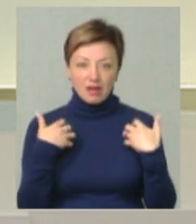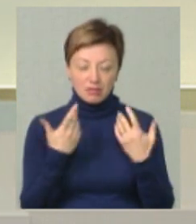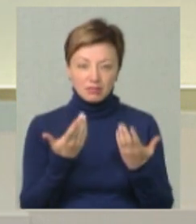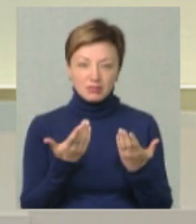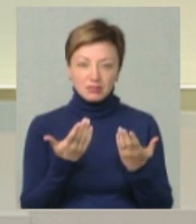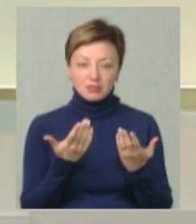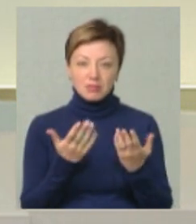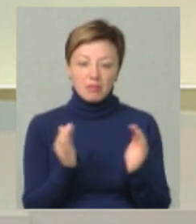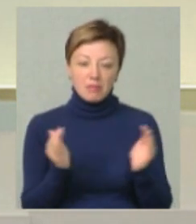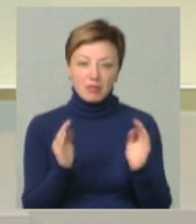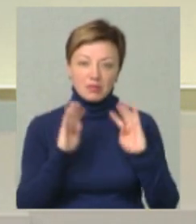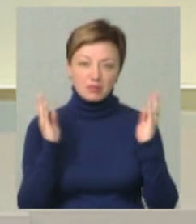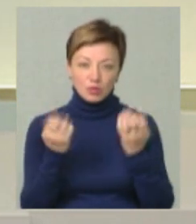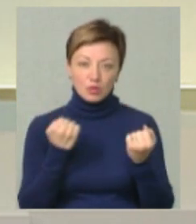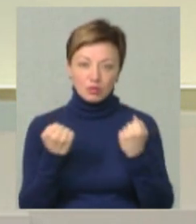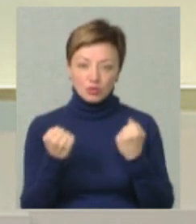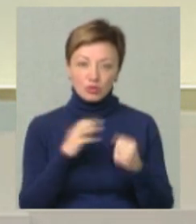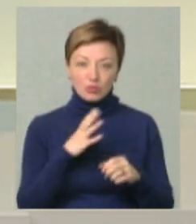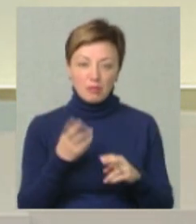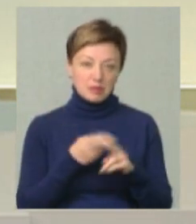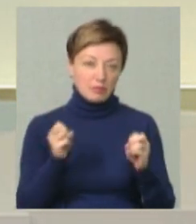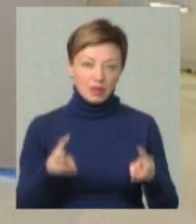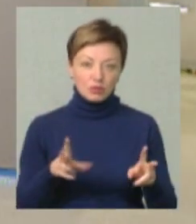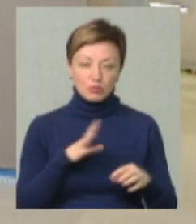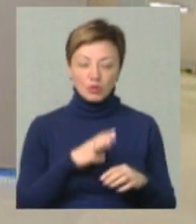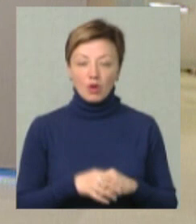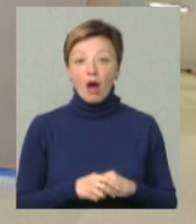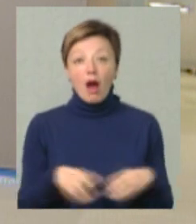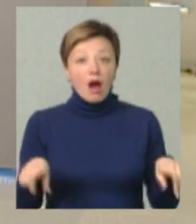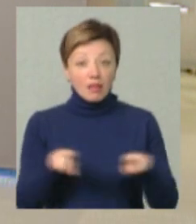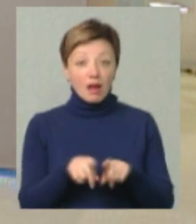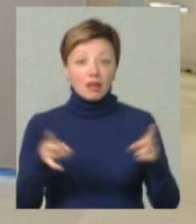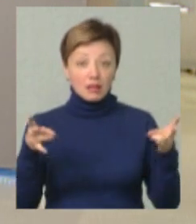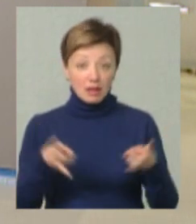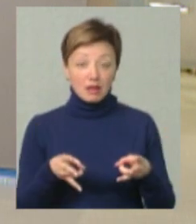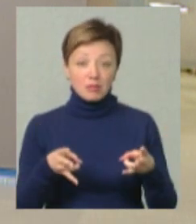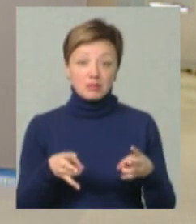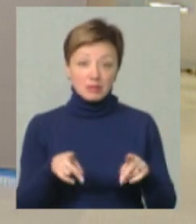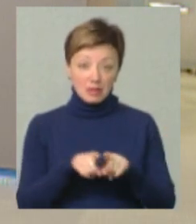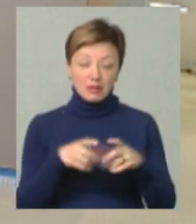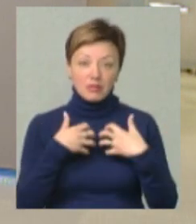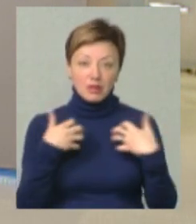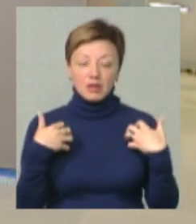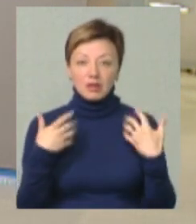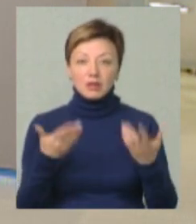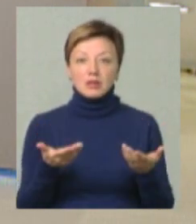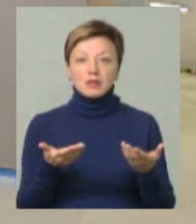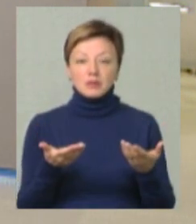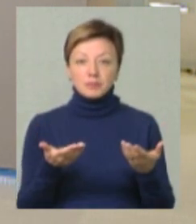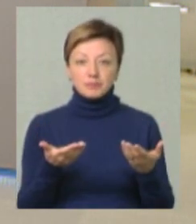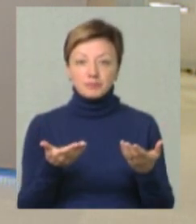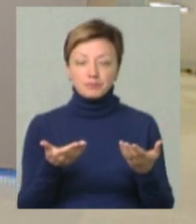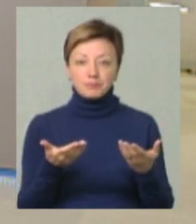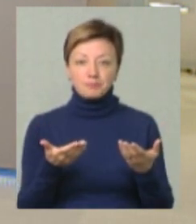вольєр, який укріплений, що дійсно, що безпечний для утримання. А так треба от іменно таких тваринок. От звернулися теж